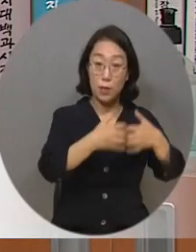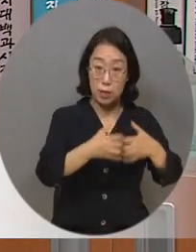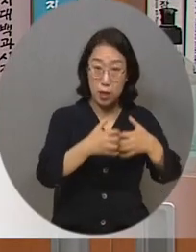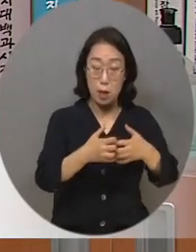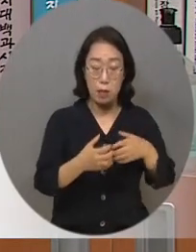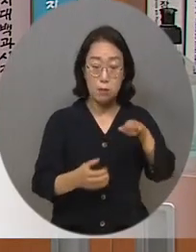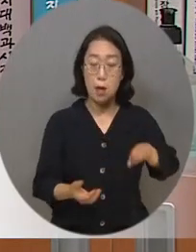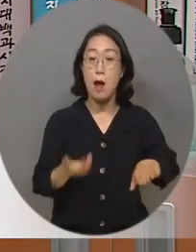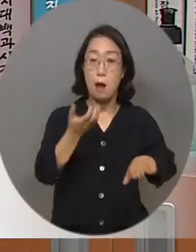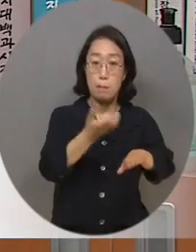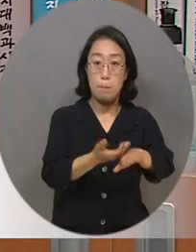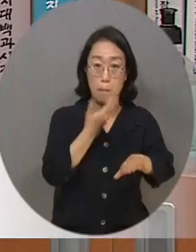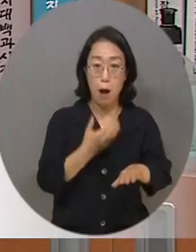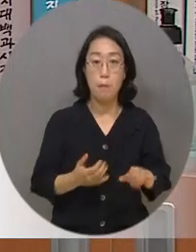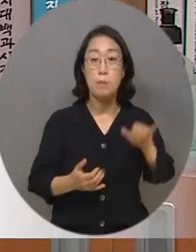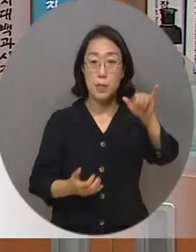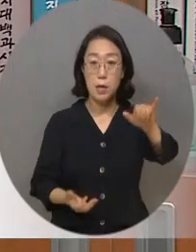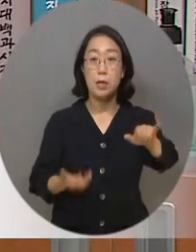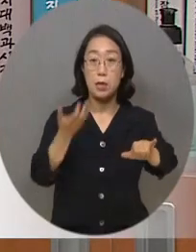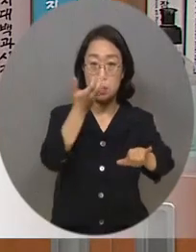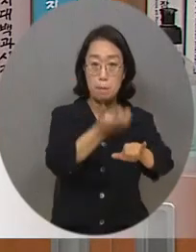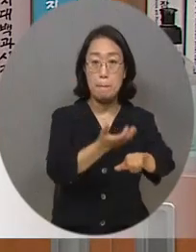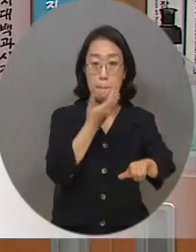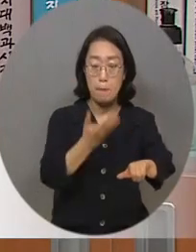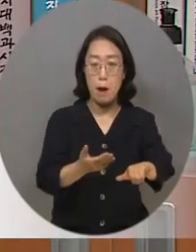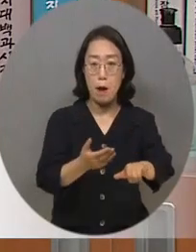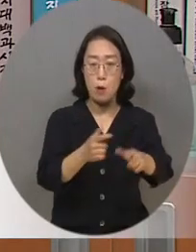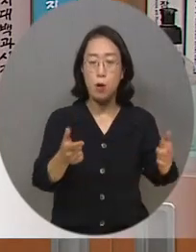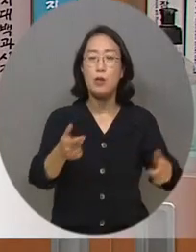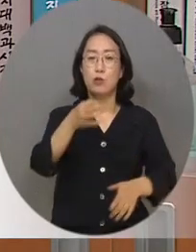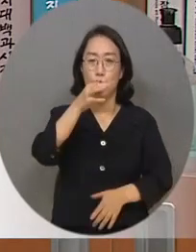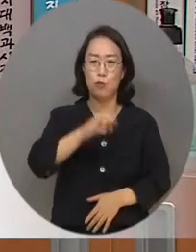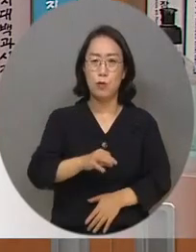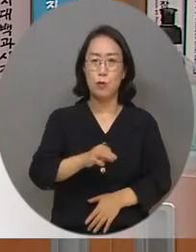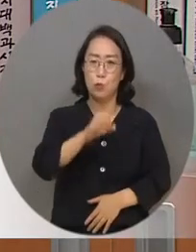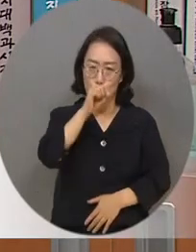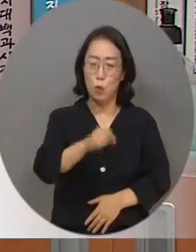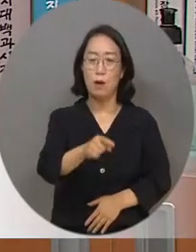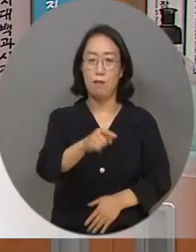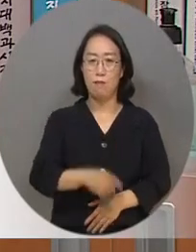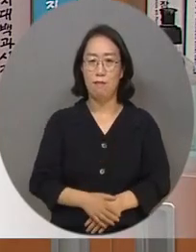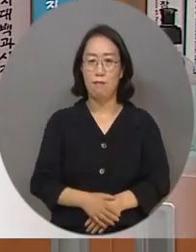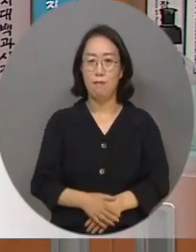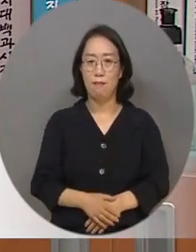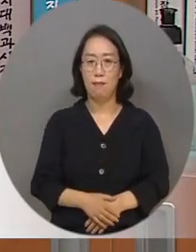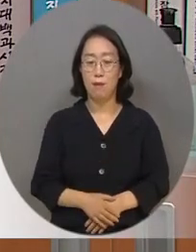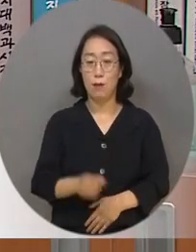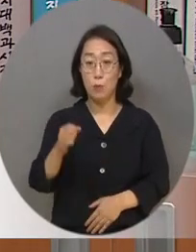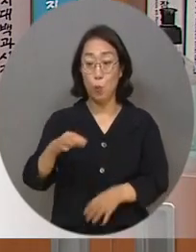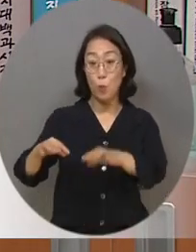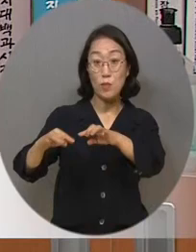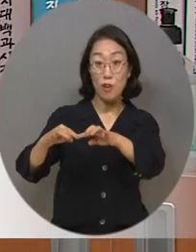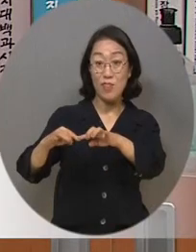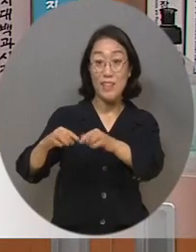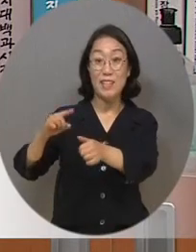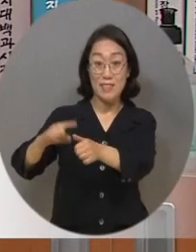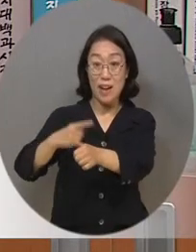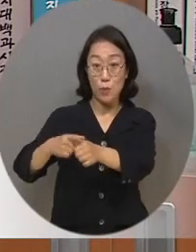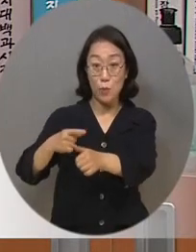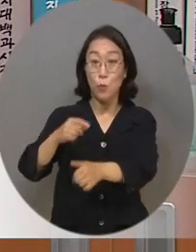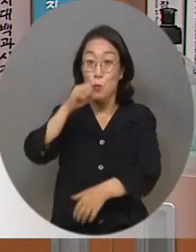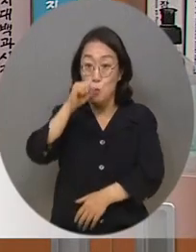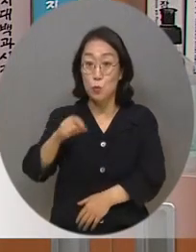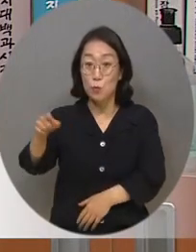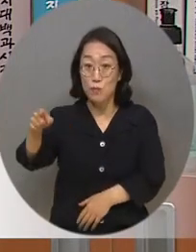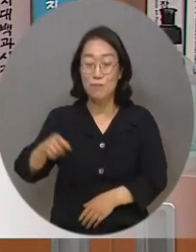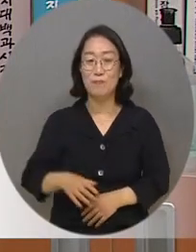있고 비행기 탈 수도 있고 여러 가지 큰 장점들이 많아요. 그런데 그런 전동에서도 그런 장점들이